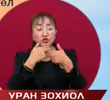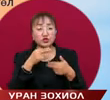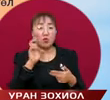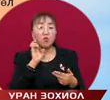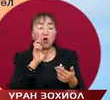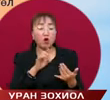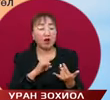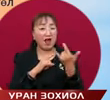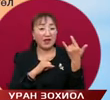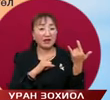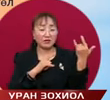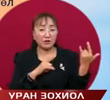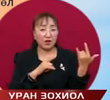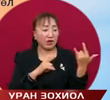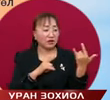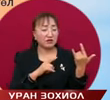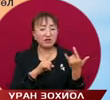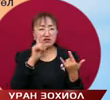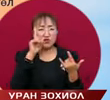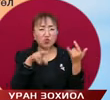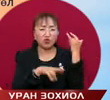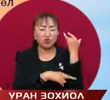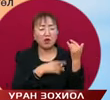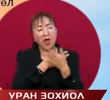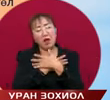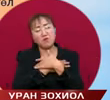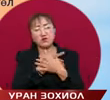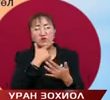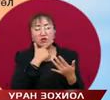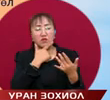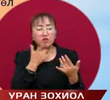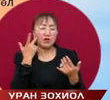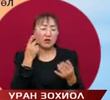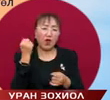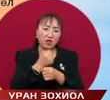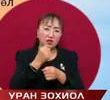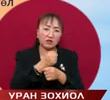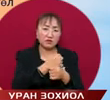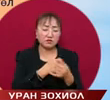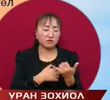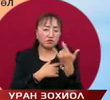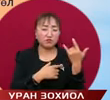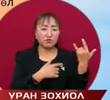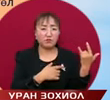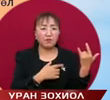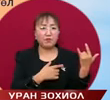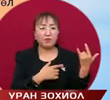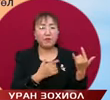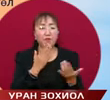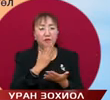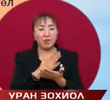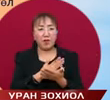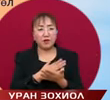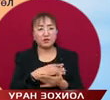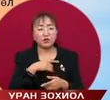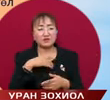ажилд нухлагдсаар малдаж гисэн байх ёстой нуур ногоонд умбаж дураараа тарвалцсан